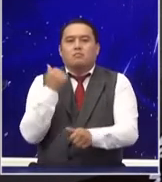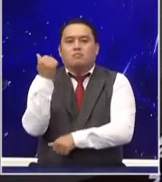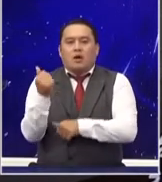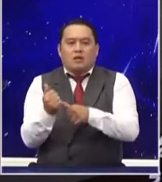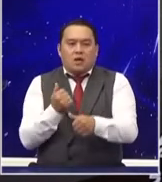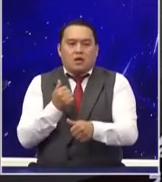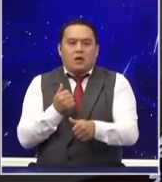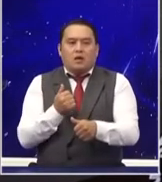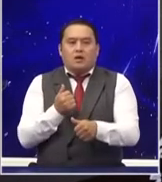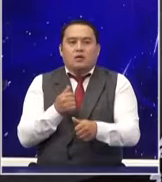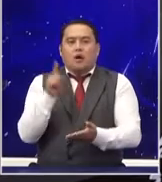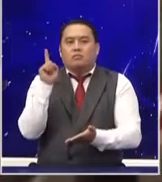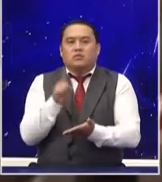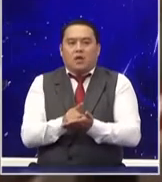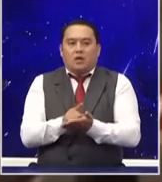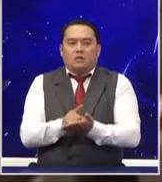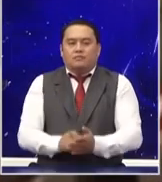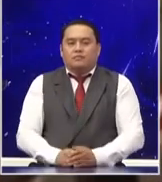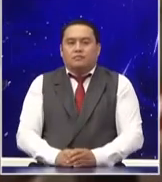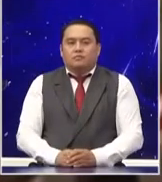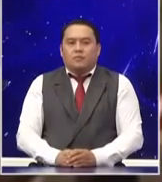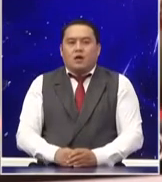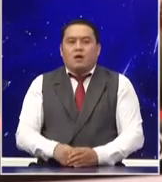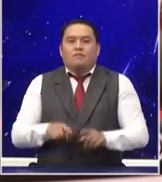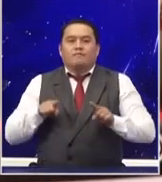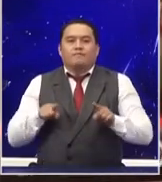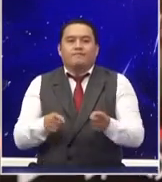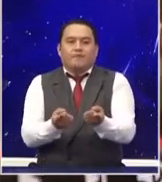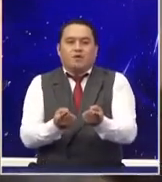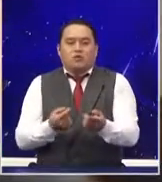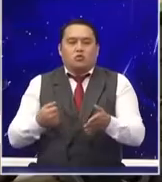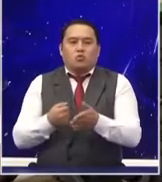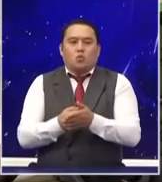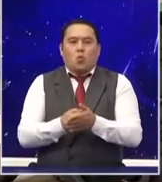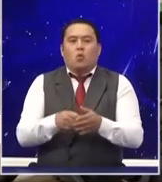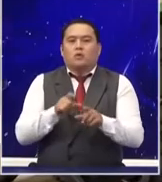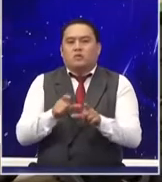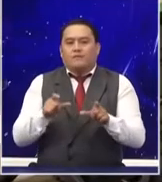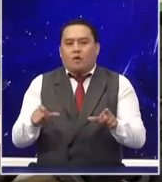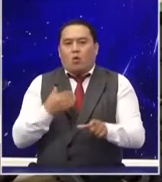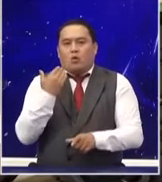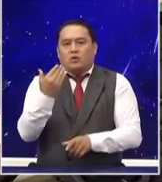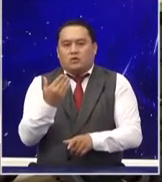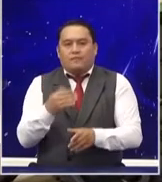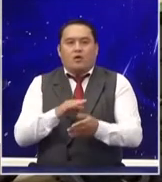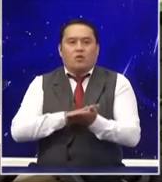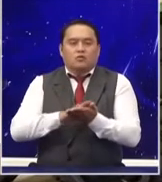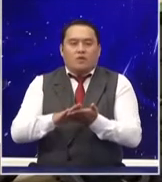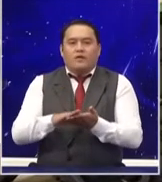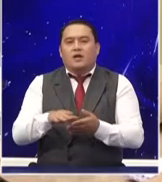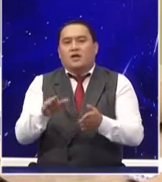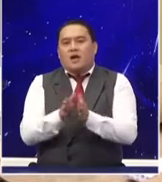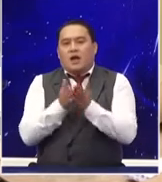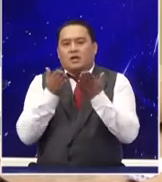средства, пожертвования – это обязательно. В свои ряды они вербовали даже детей дошкольного возраста. Для них существуют отдельные фильмы и